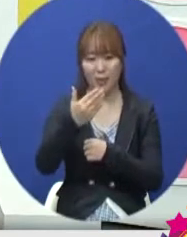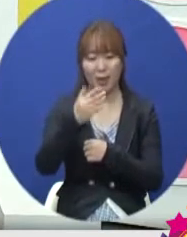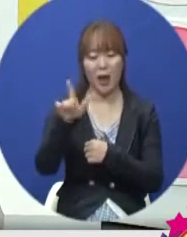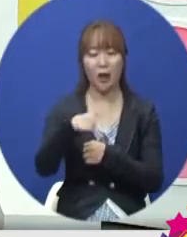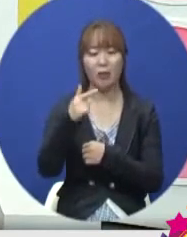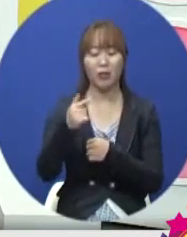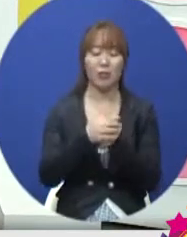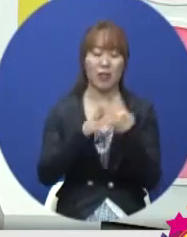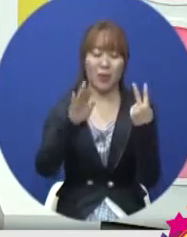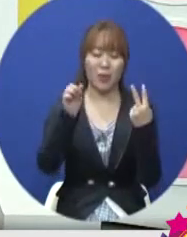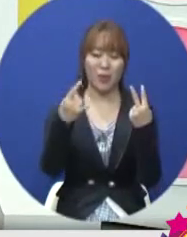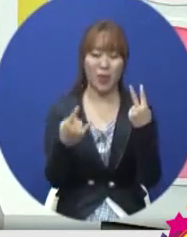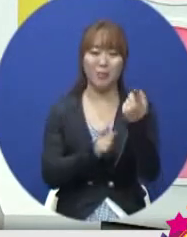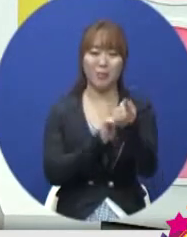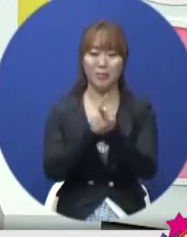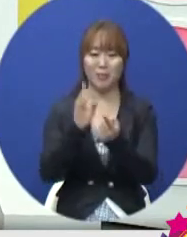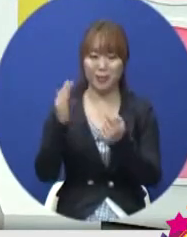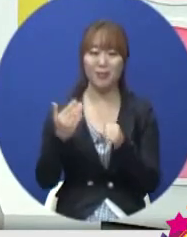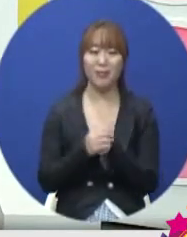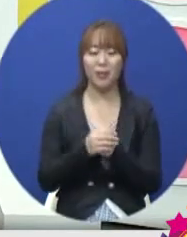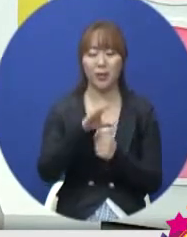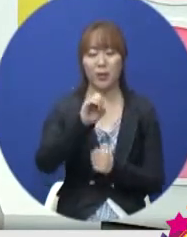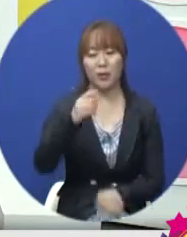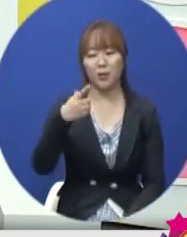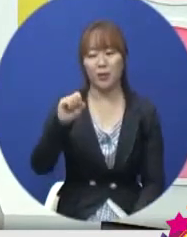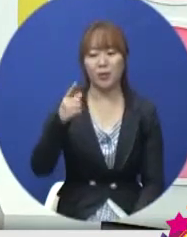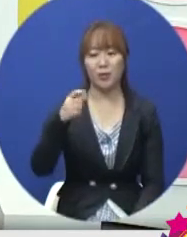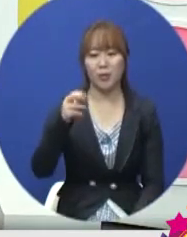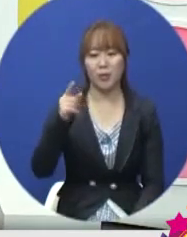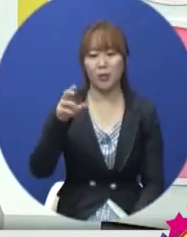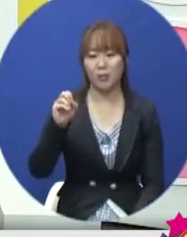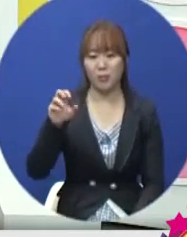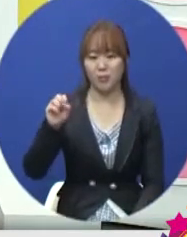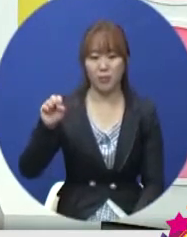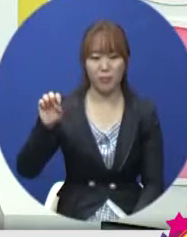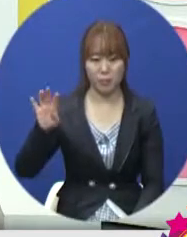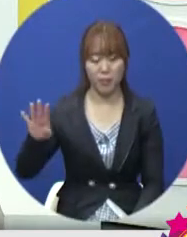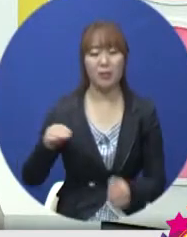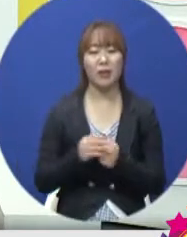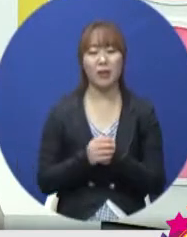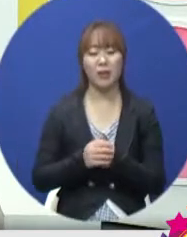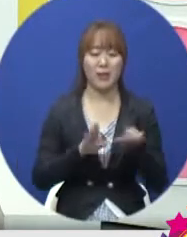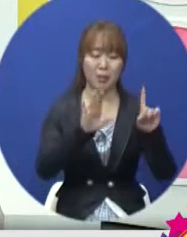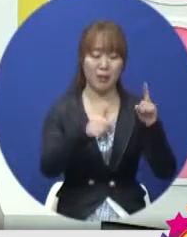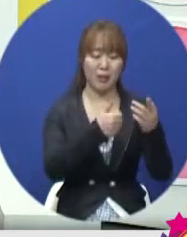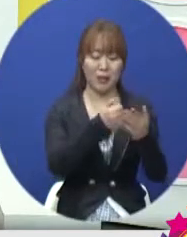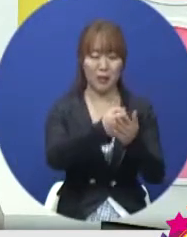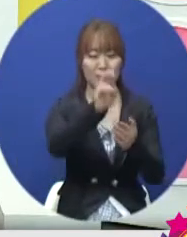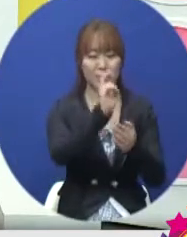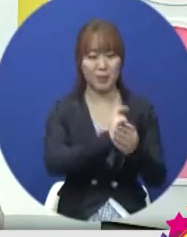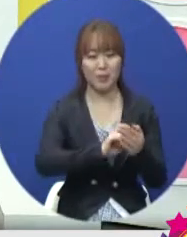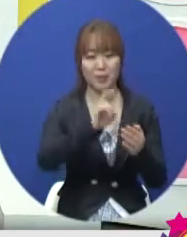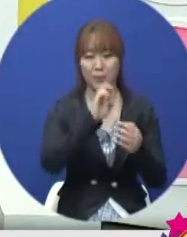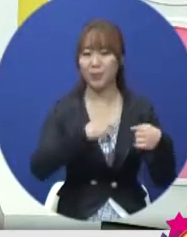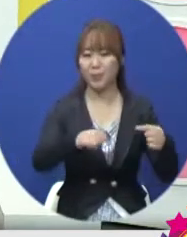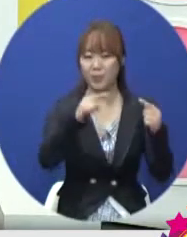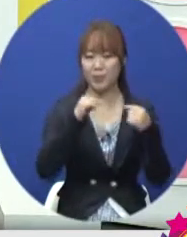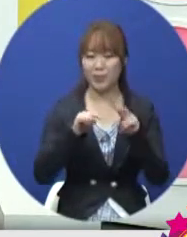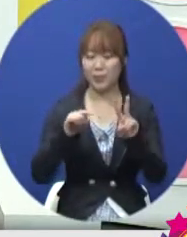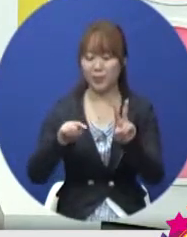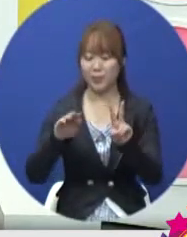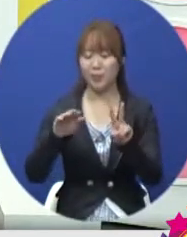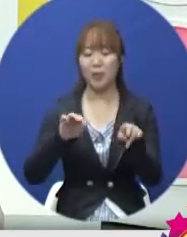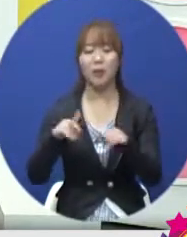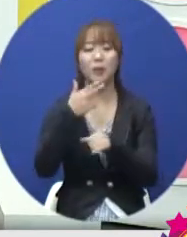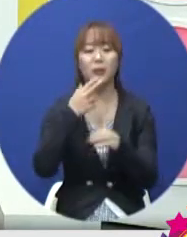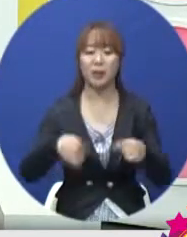차례 이렇게 여러분들 만나뵙고 있습니다. 네, 네. 060-608-1004 눌러주시고 1번 지정곡 참여, 2번